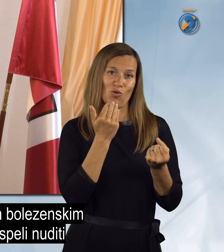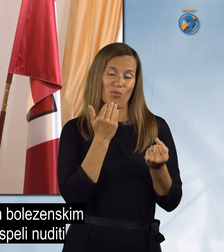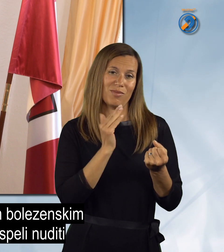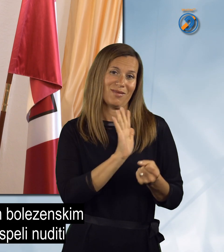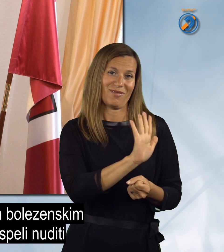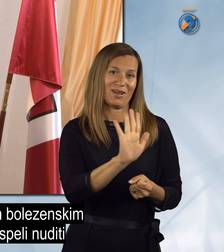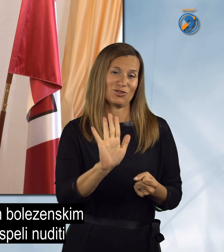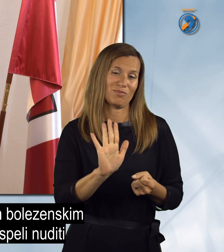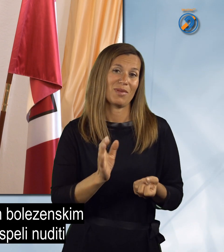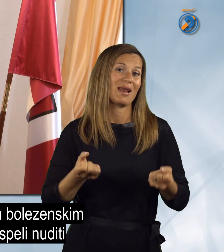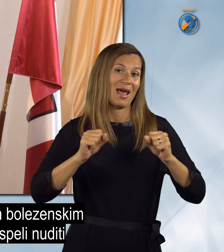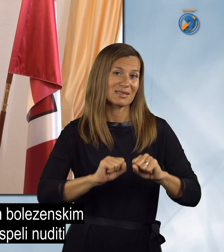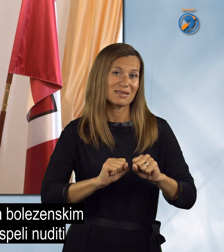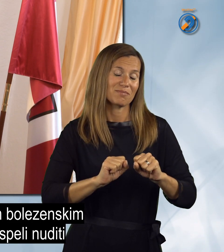svojim